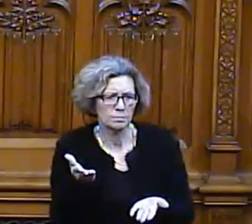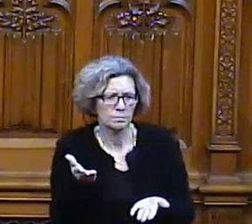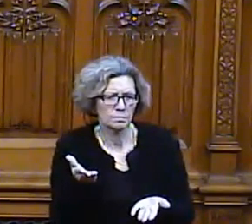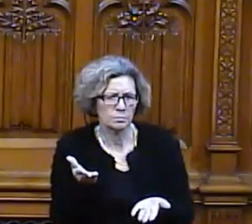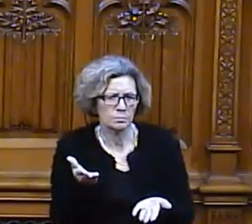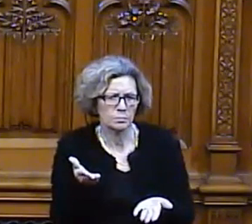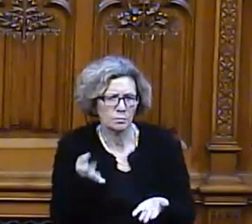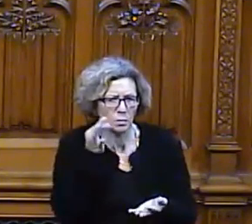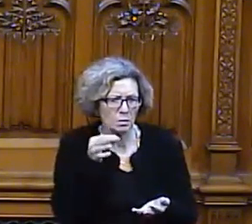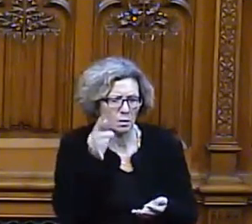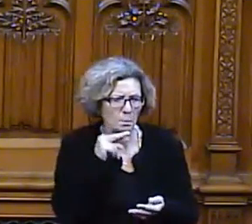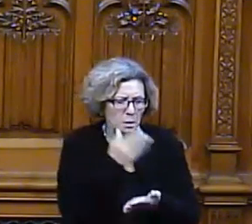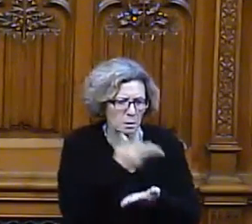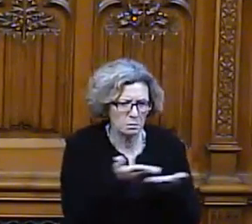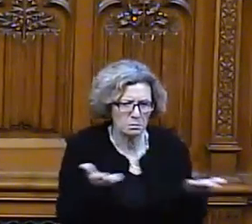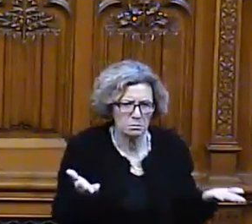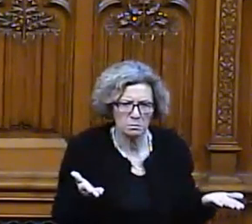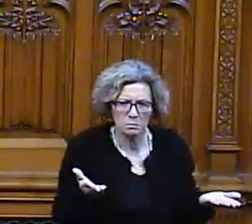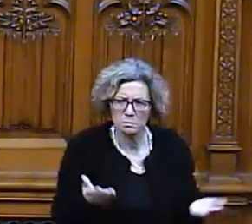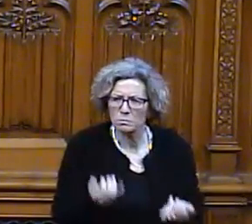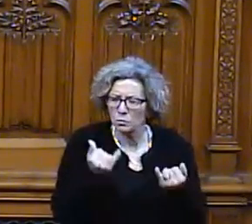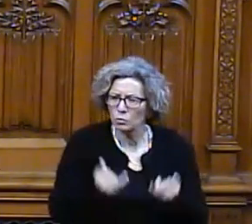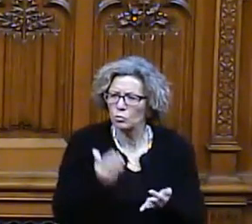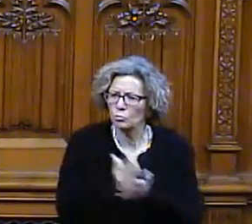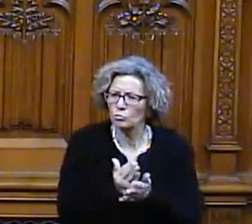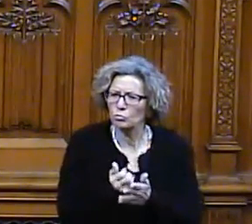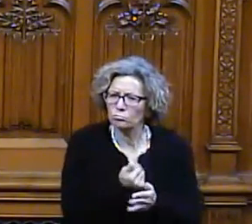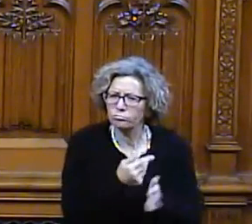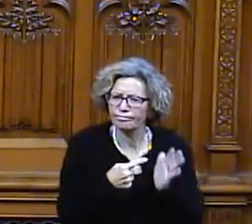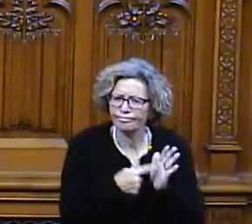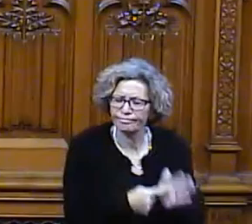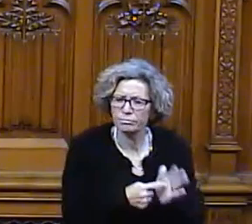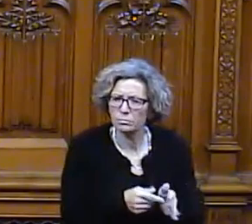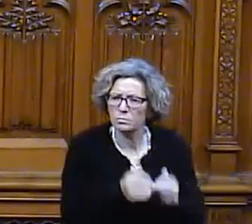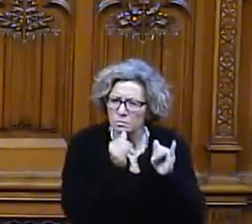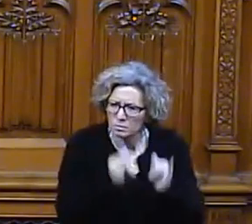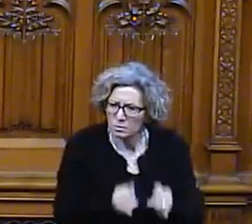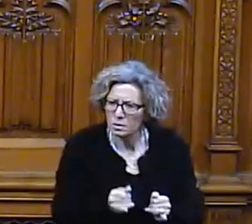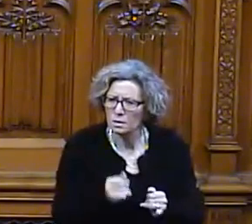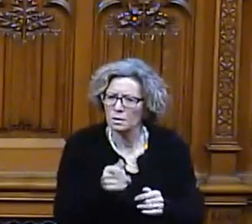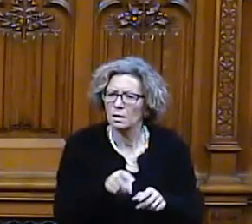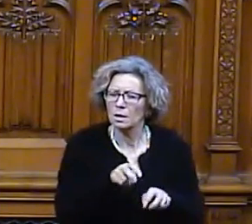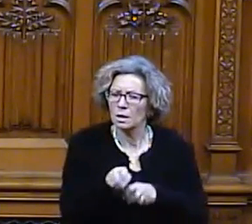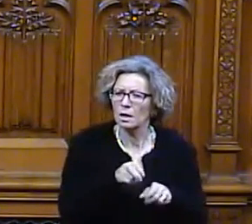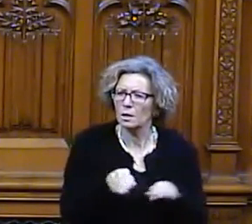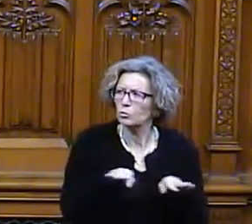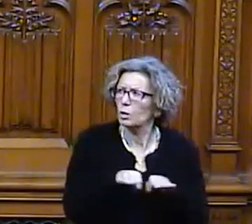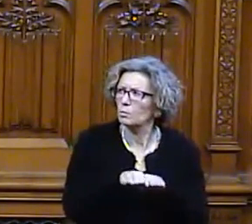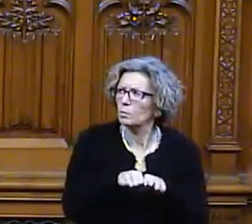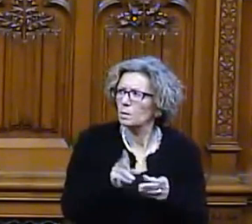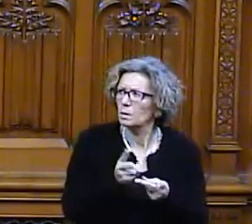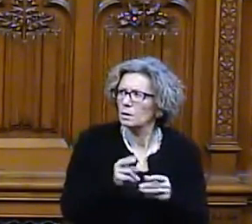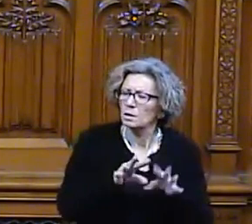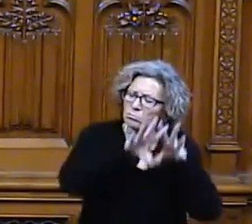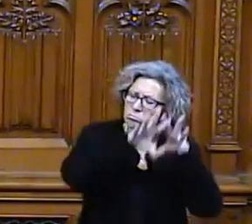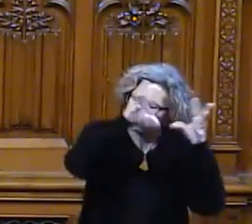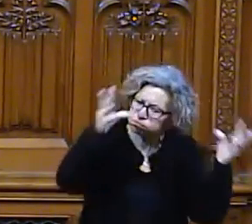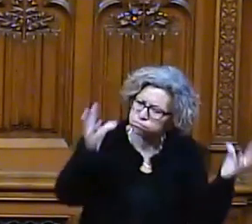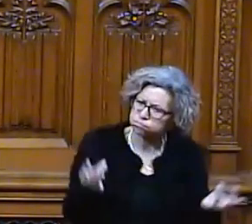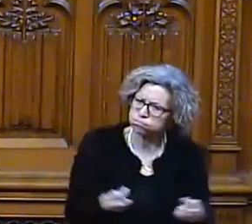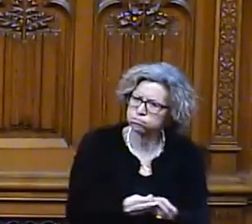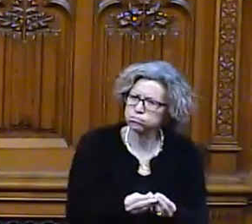und Herren, es wurde heute schon mehrfach darauf verwiesen, ja, das Regierungsabkommen ist umfangreicher